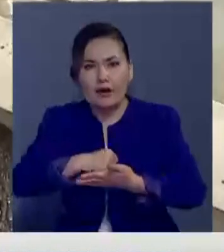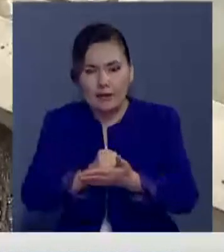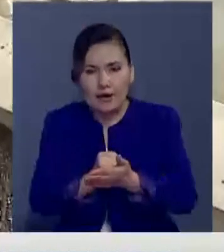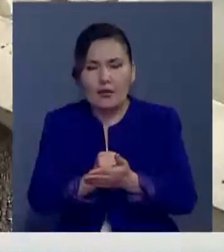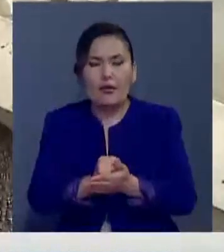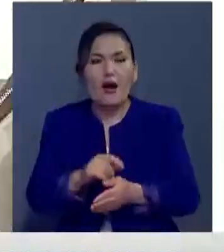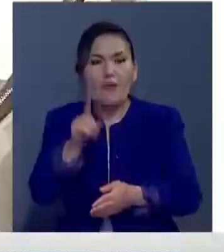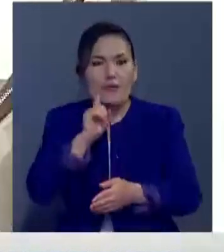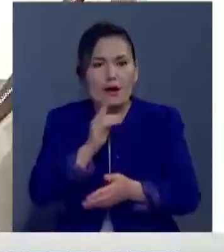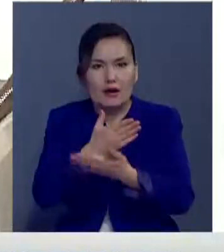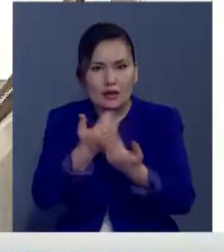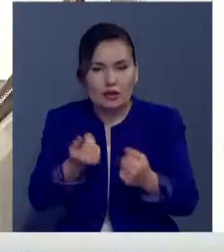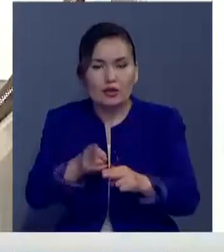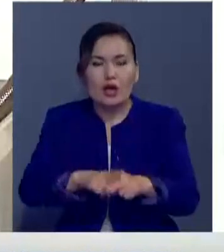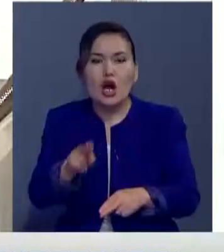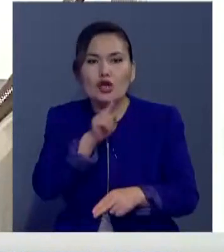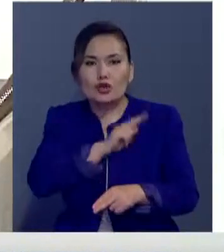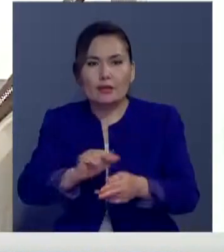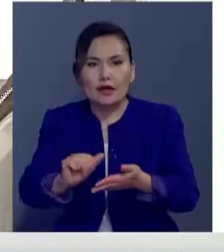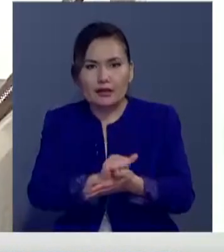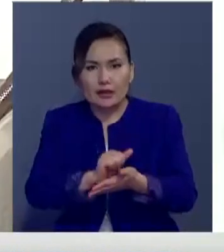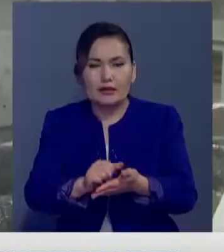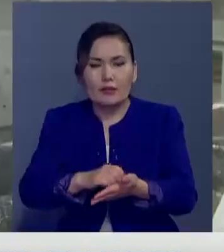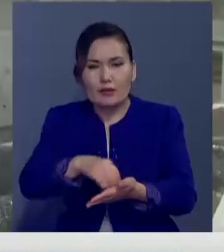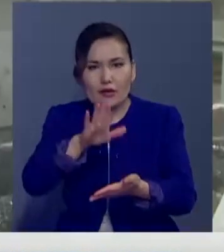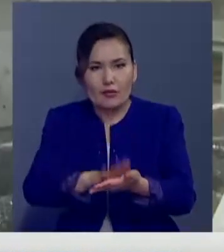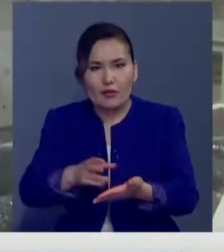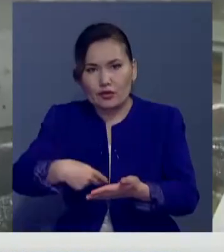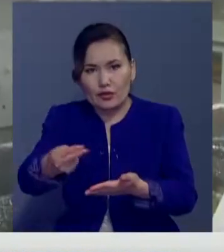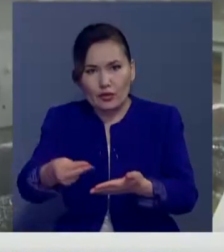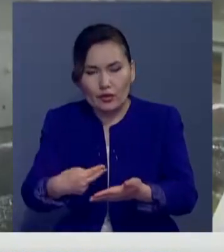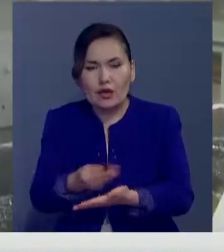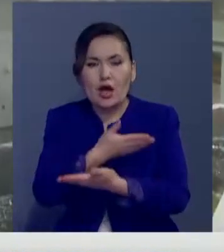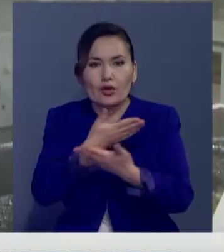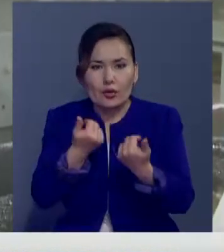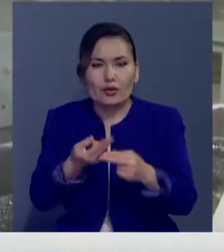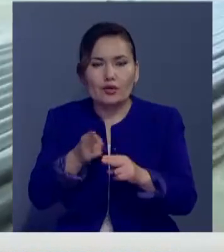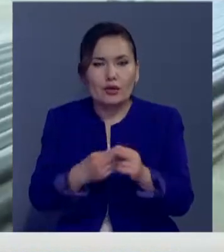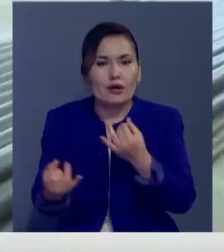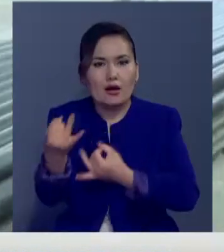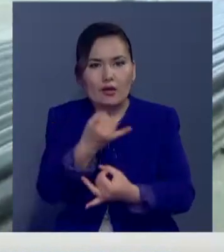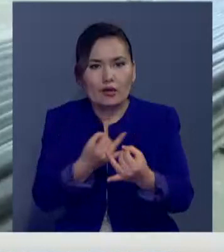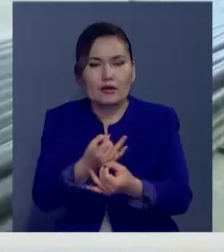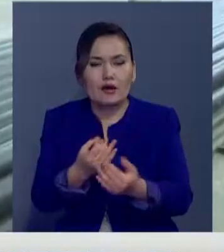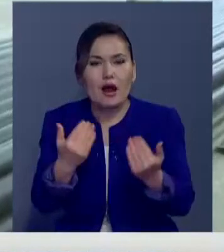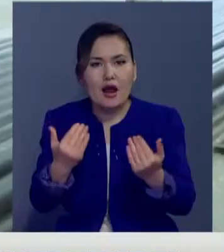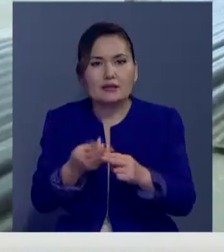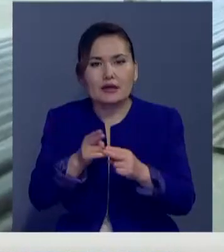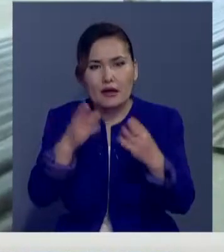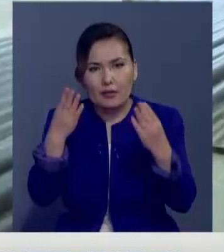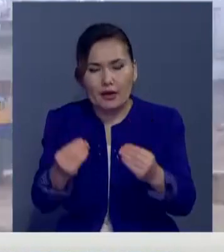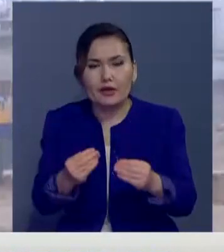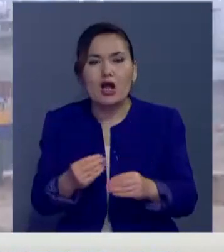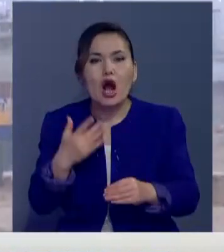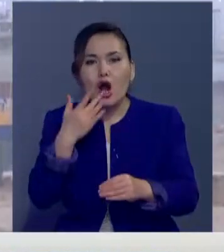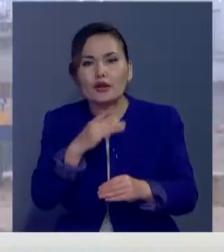әлі бекітілмегені және жұмыс құжаты ретінде саналатындығы жөнінде сөз етті. Қазіргі таңда палата